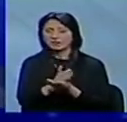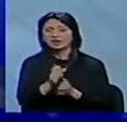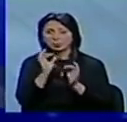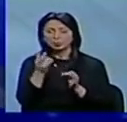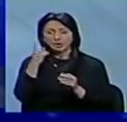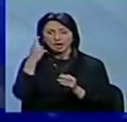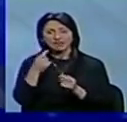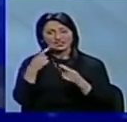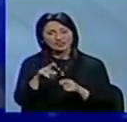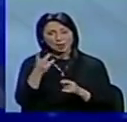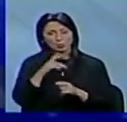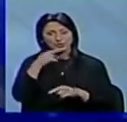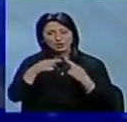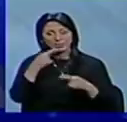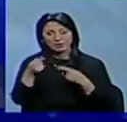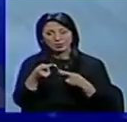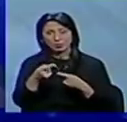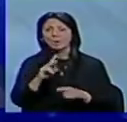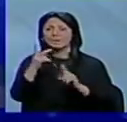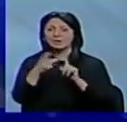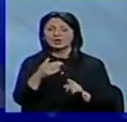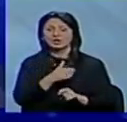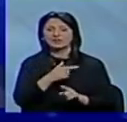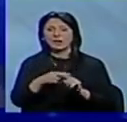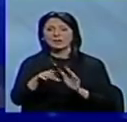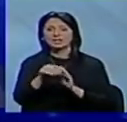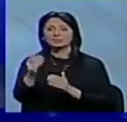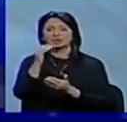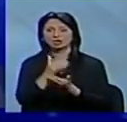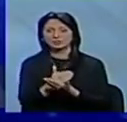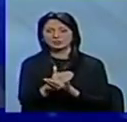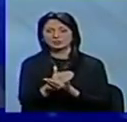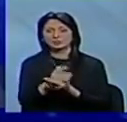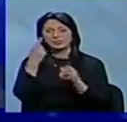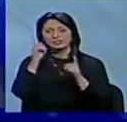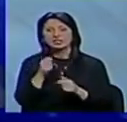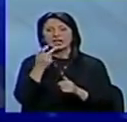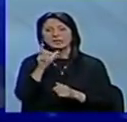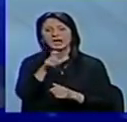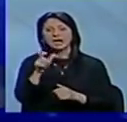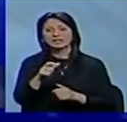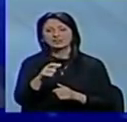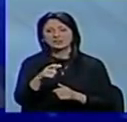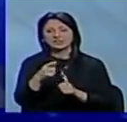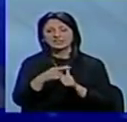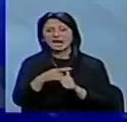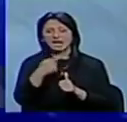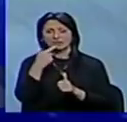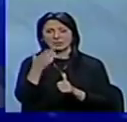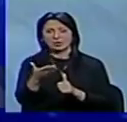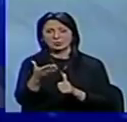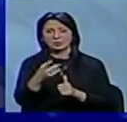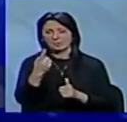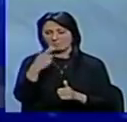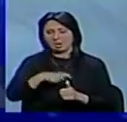უნდა ვლაპარაკობდეთ, ან სხვა რაღაცებს უნდა ვაკეთებდეთ და მეორე გვინდა, რომ ამარჩენების შემდეგ ვიცოდეთ რამდენი ადამიანის სახელით ლაპარაკობთ და არ ლაპარაკობთ მხოლოდ